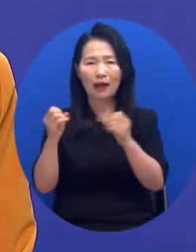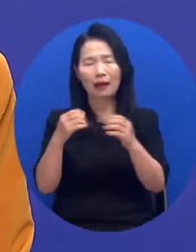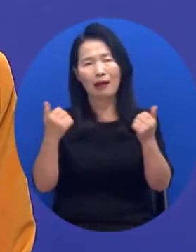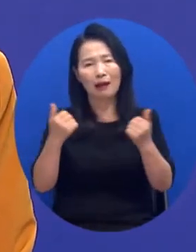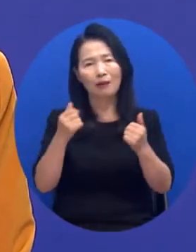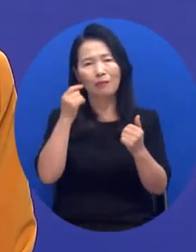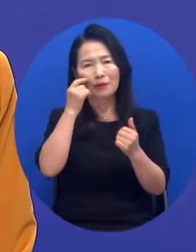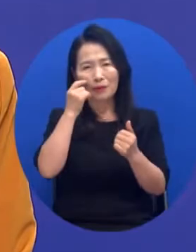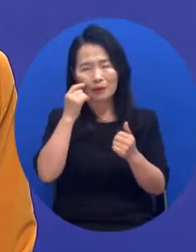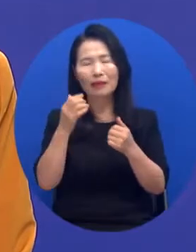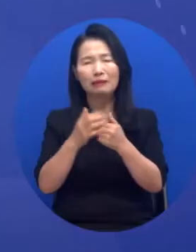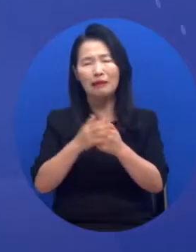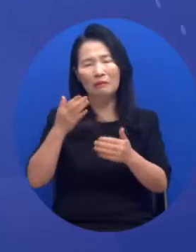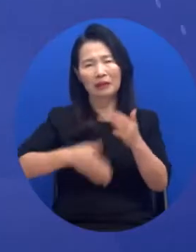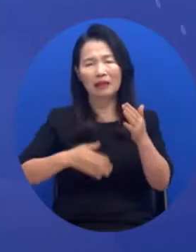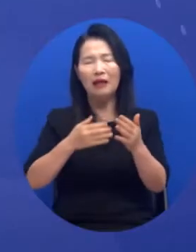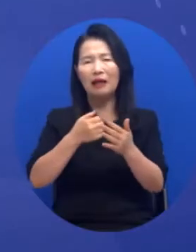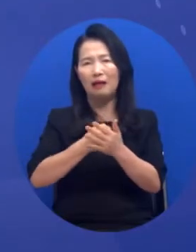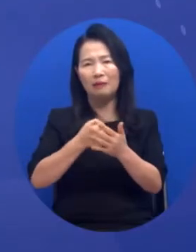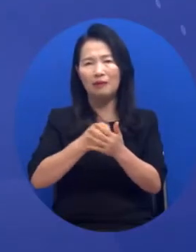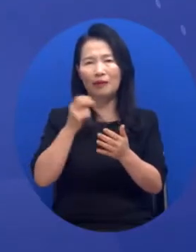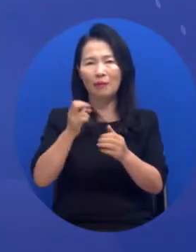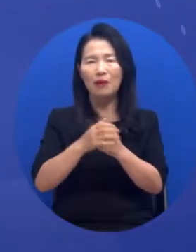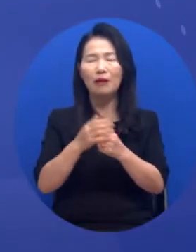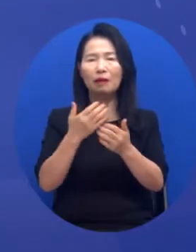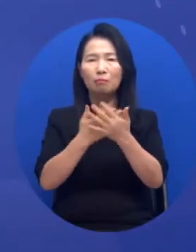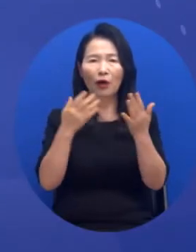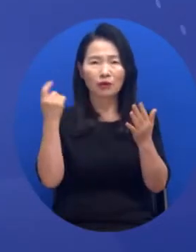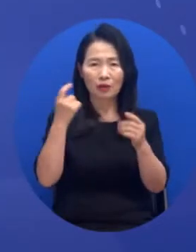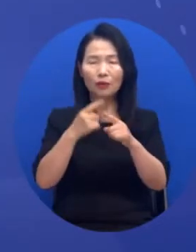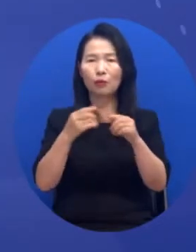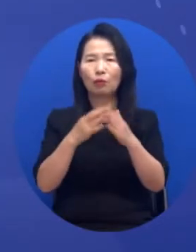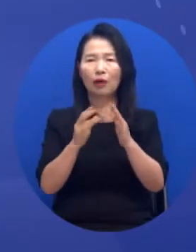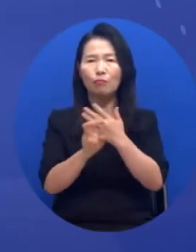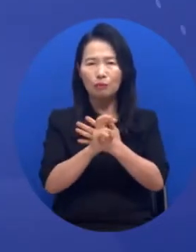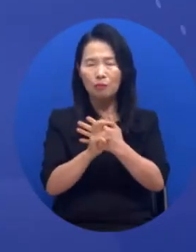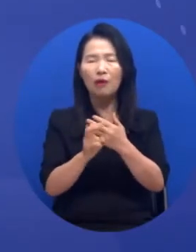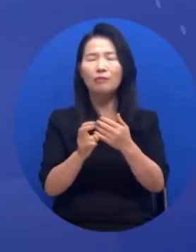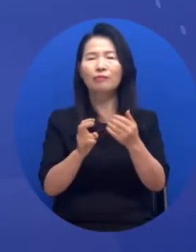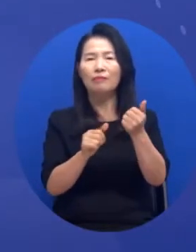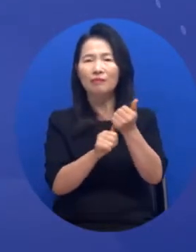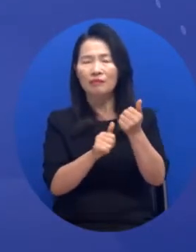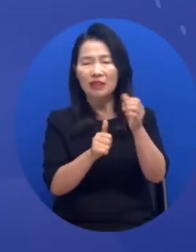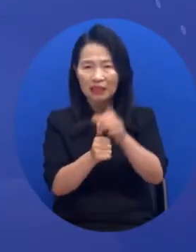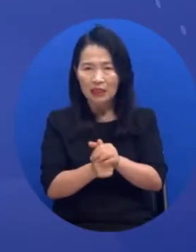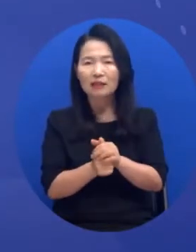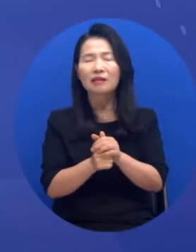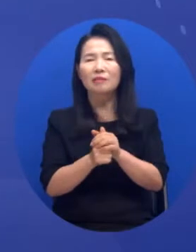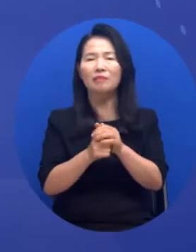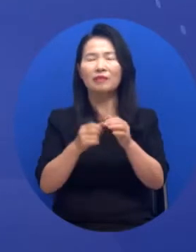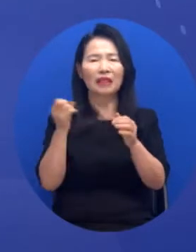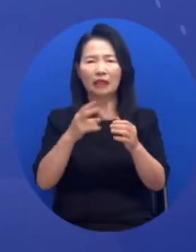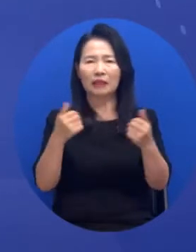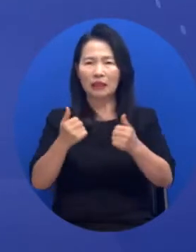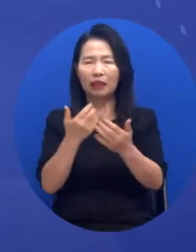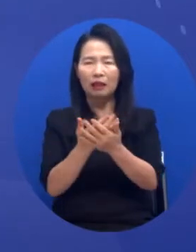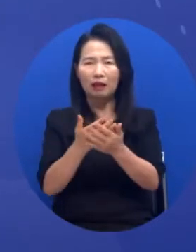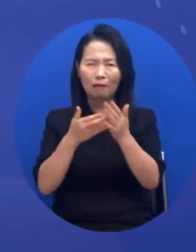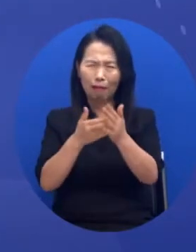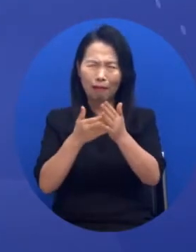아쉽게 될 수 있겠네요 그렇습니다 예를 들어 서명 성교의 불법 세스 권을 번 회의에서 다뤄 달라는 총대들이 요청이 많았는데